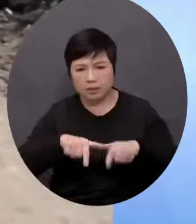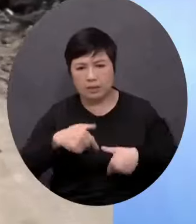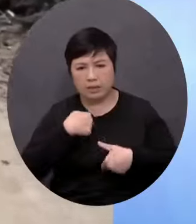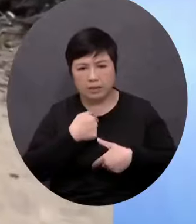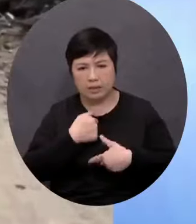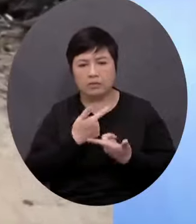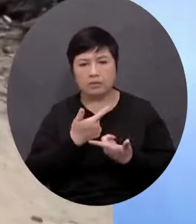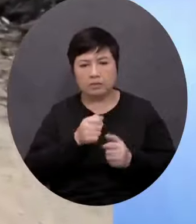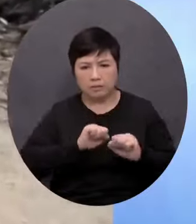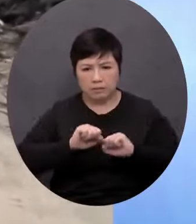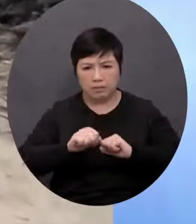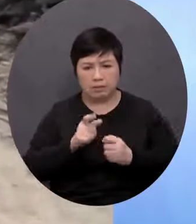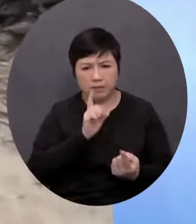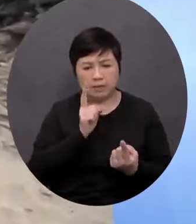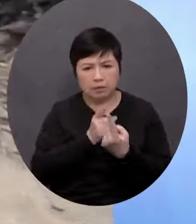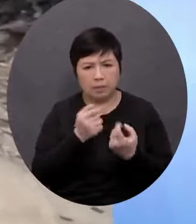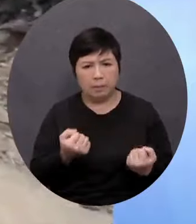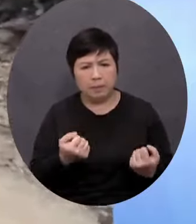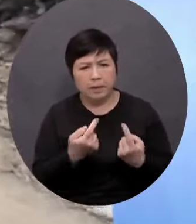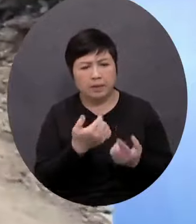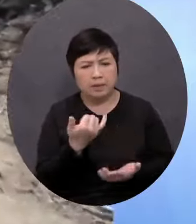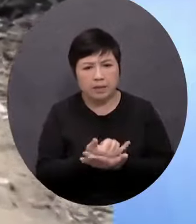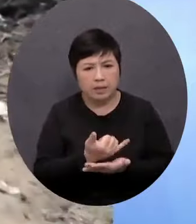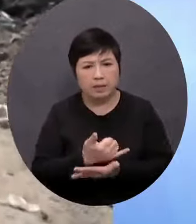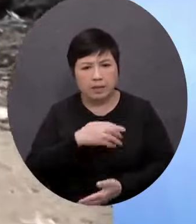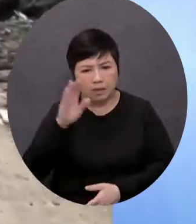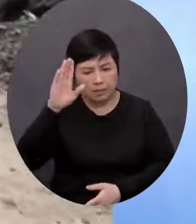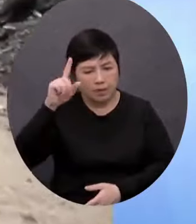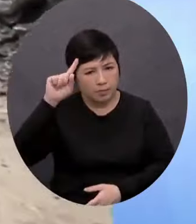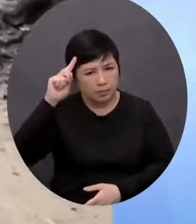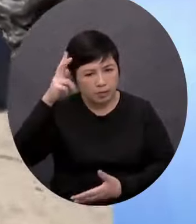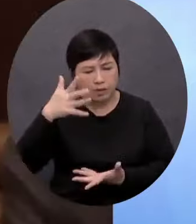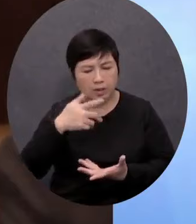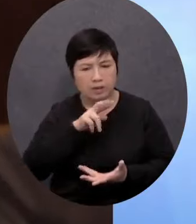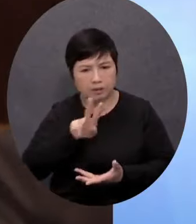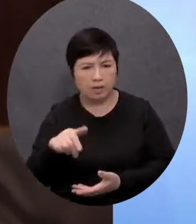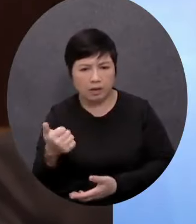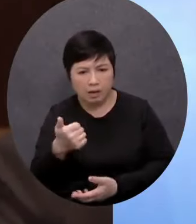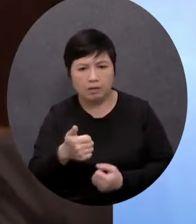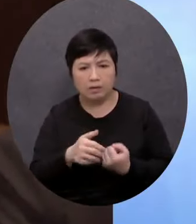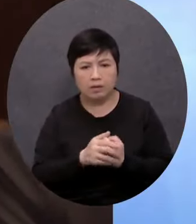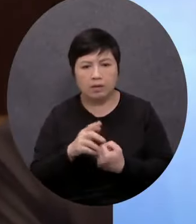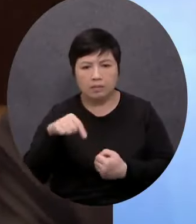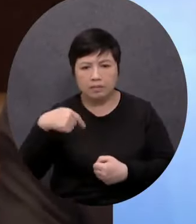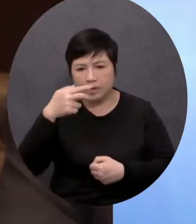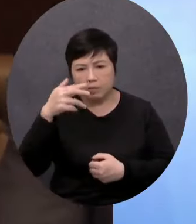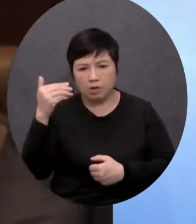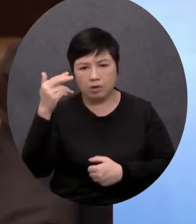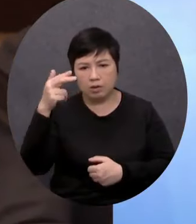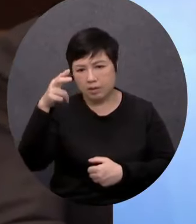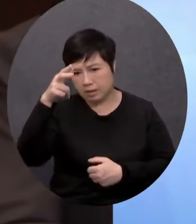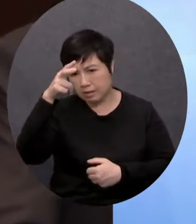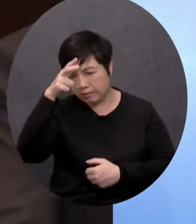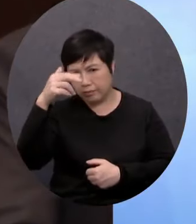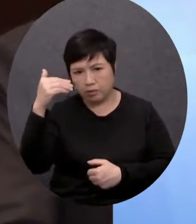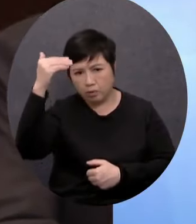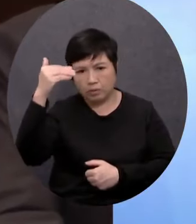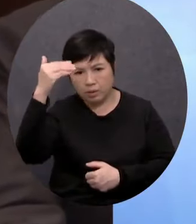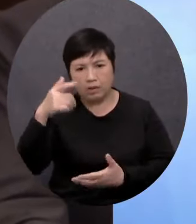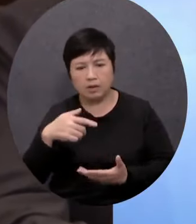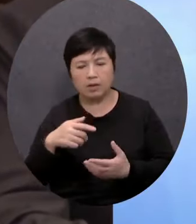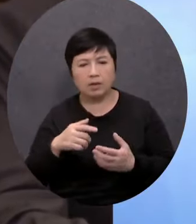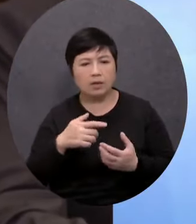採取行動應對平民死亡，希望喺未來幾日出現。有美国高层官员透露，内塔尼亚胡